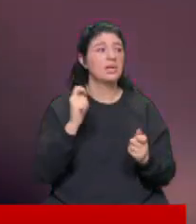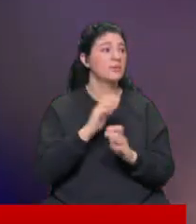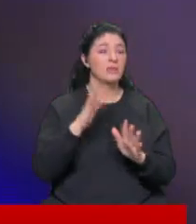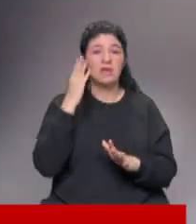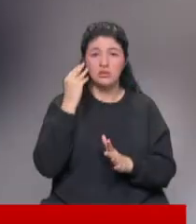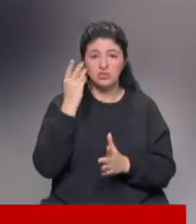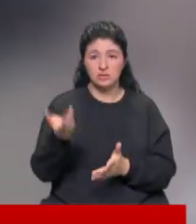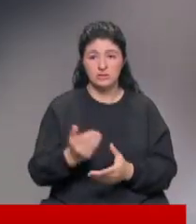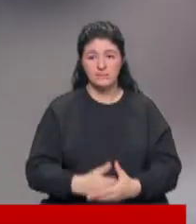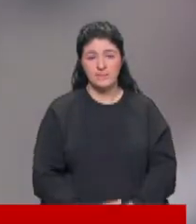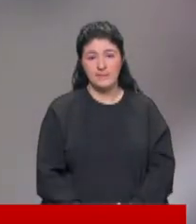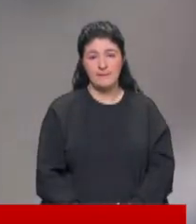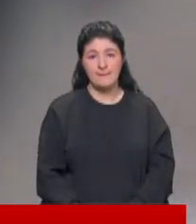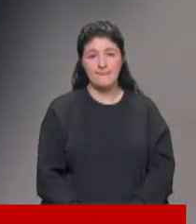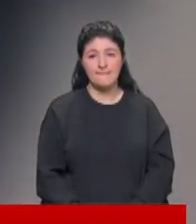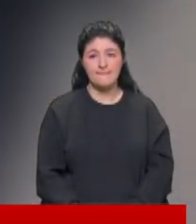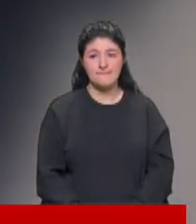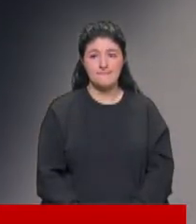alınmadığı anlaşıldı.